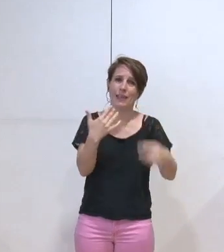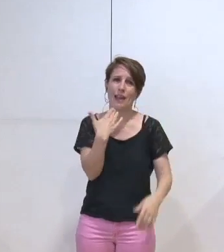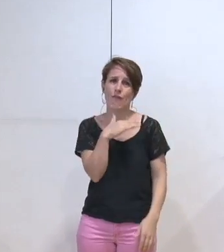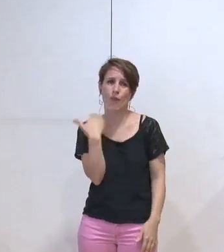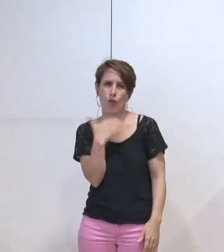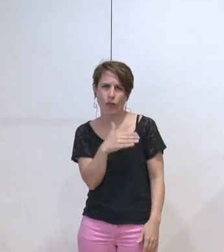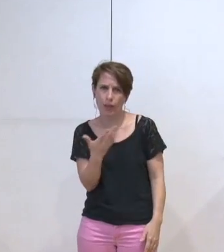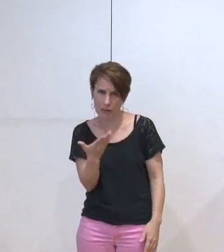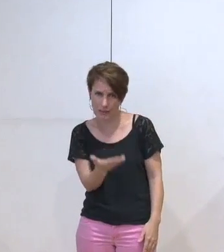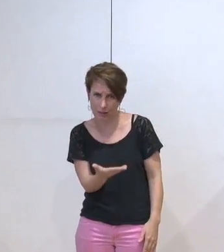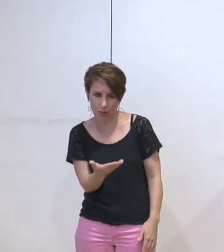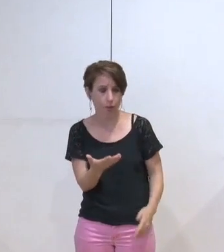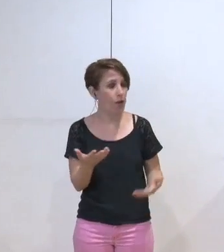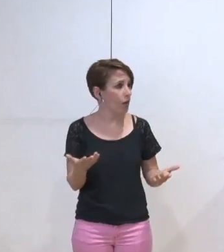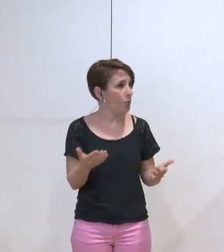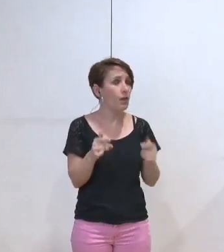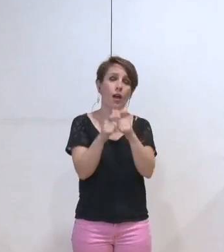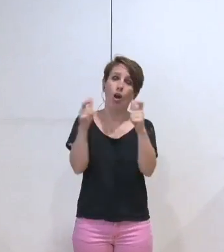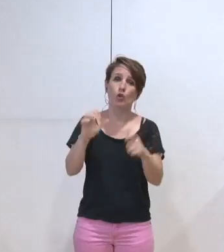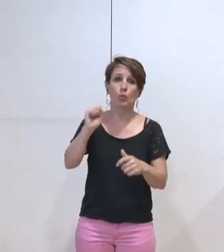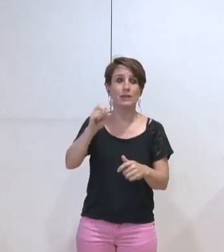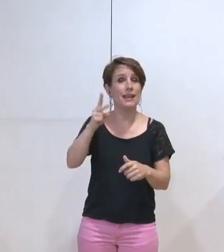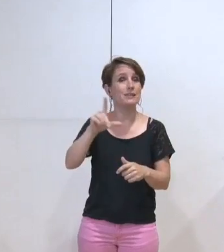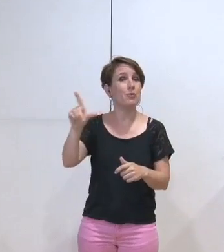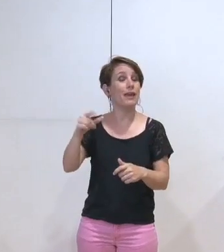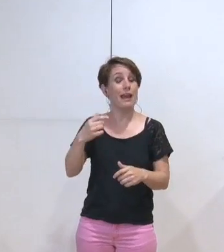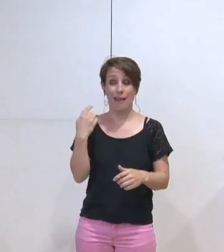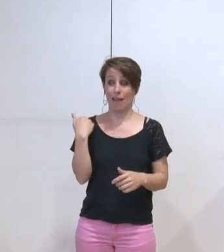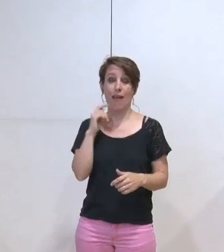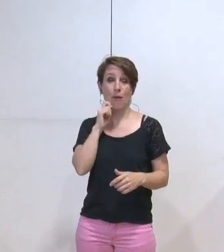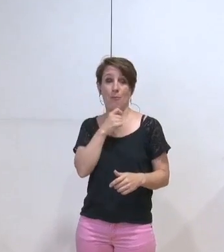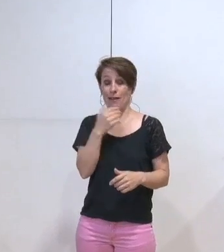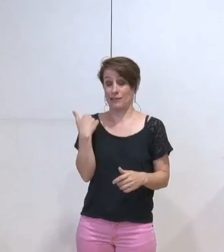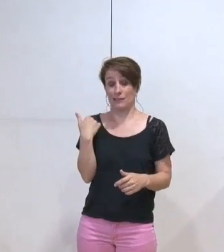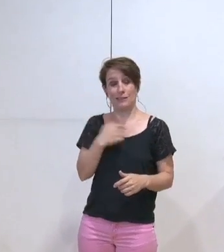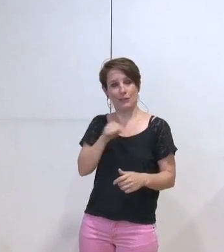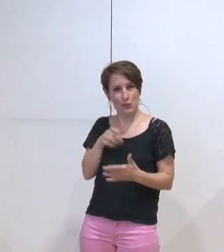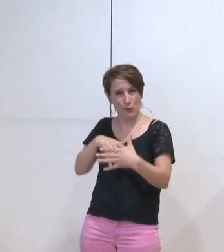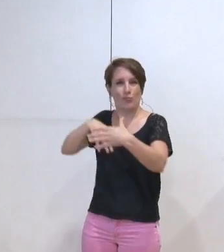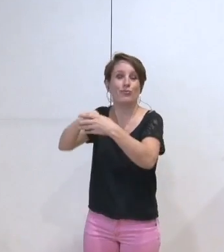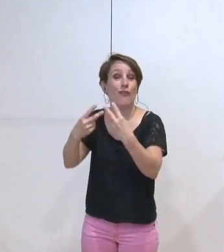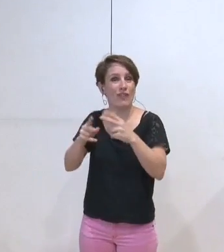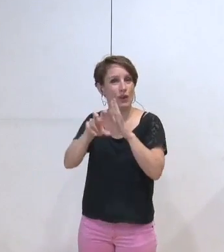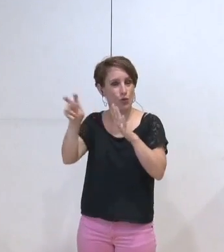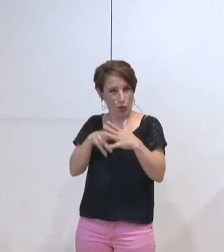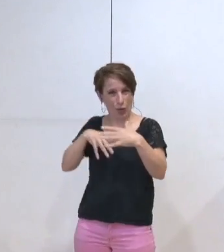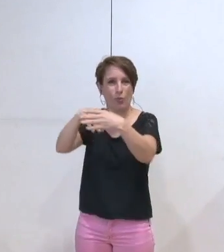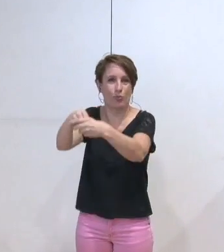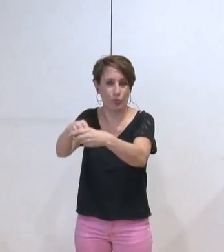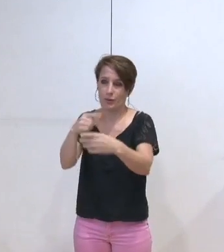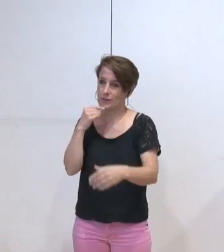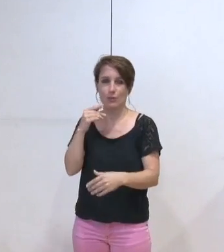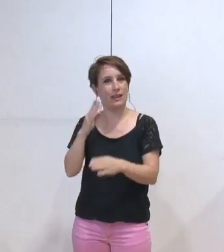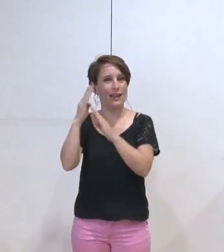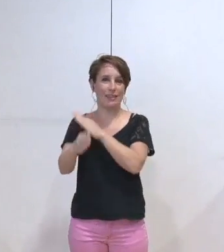SPL à laquelle la ville de Grenoble a adhéré en mars dernier permet de commander des travaux sans aucune mise en concurrence il